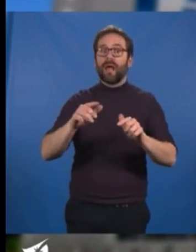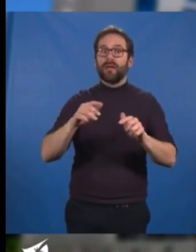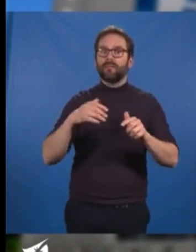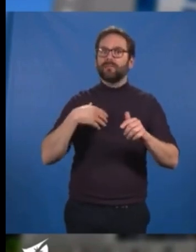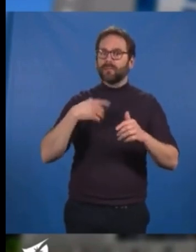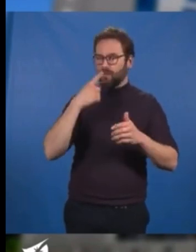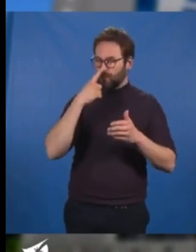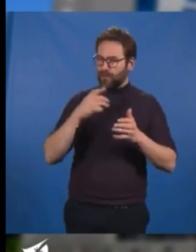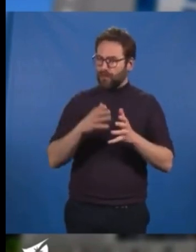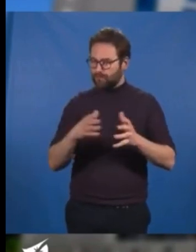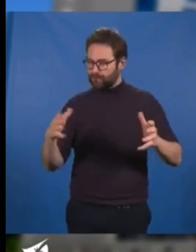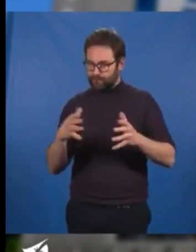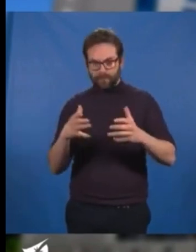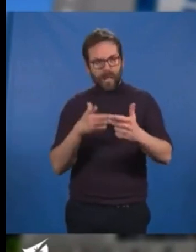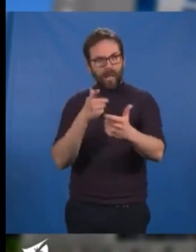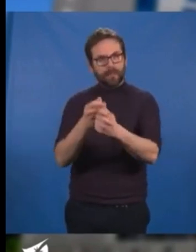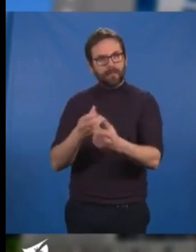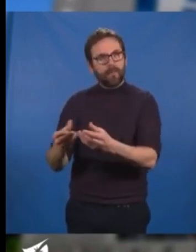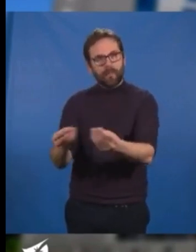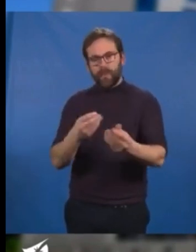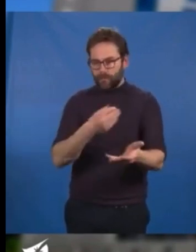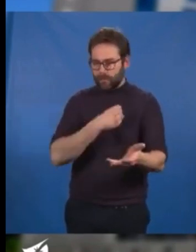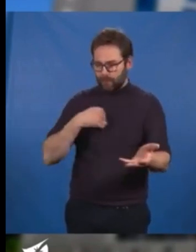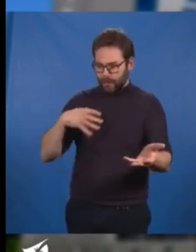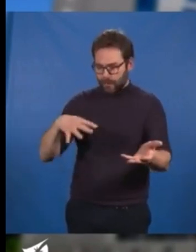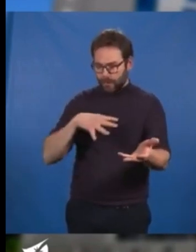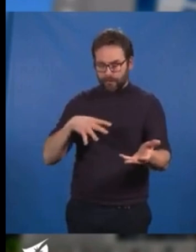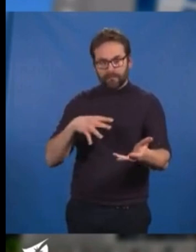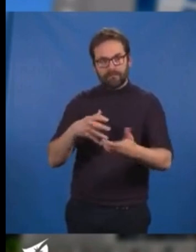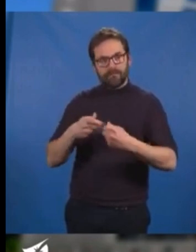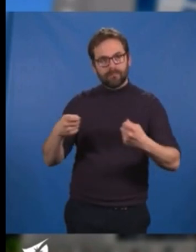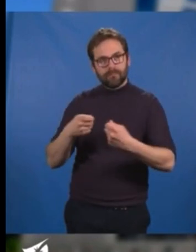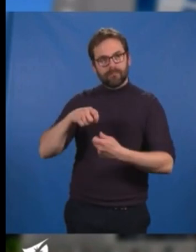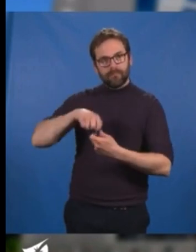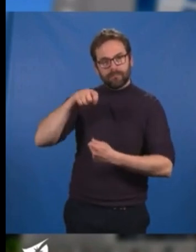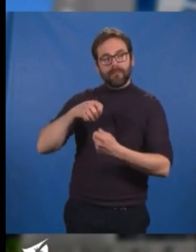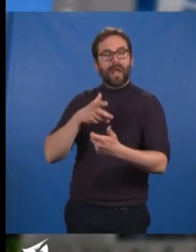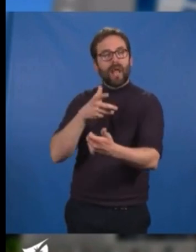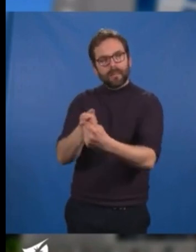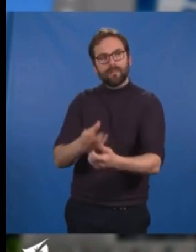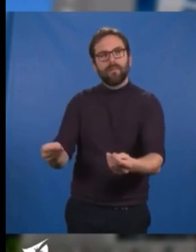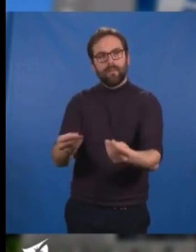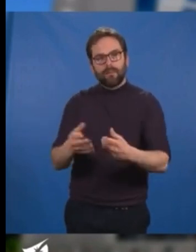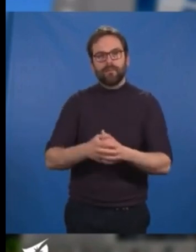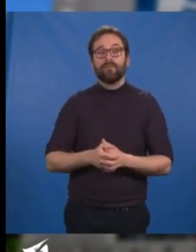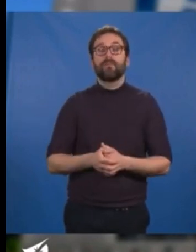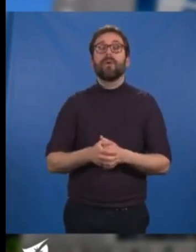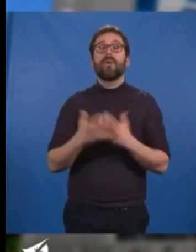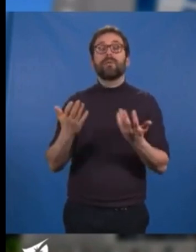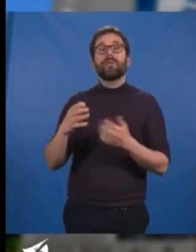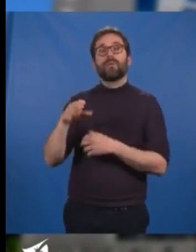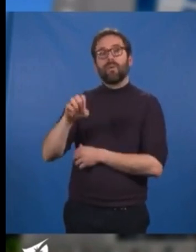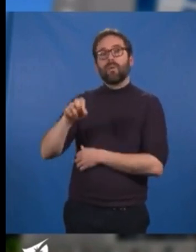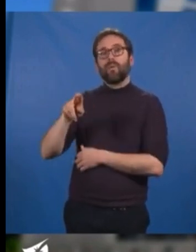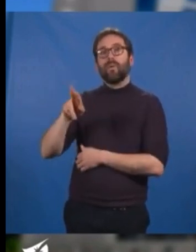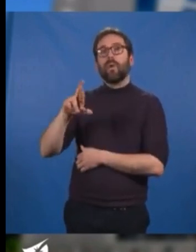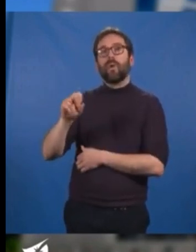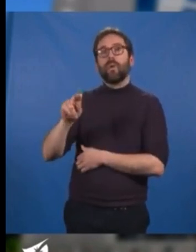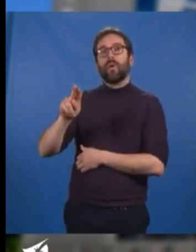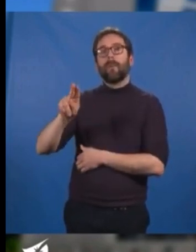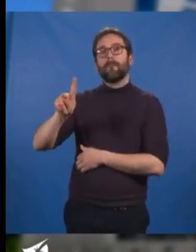à la hauteur des besoins de la population. Pour en revenir à notre participation au concours européen, c'est un nouveau chapitre